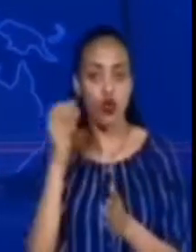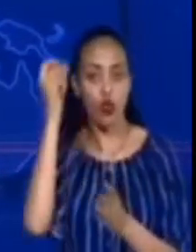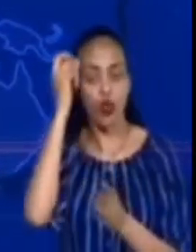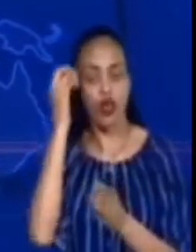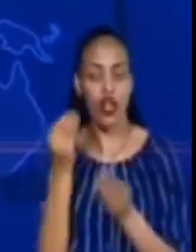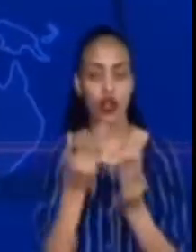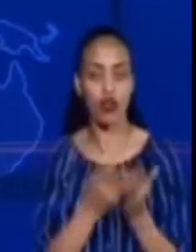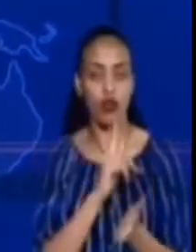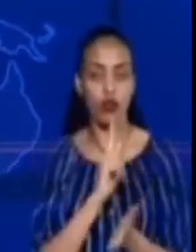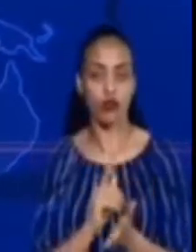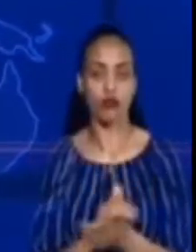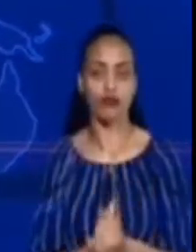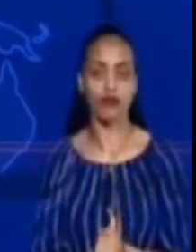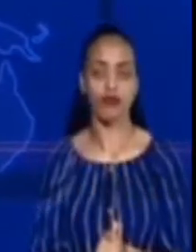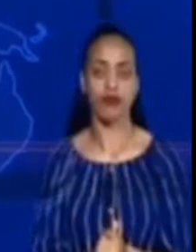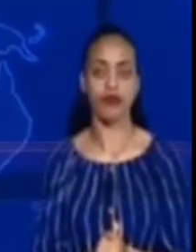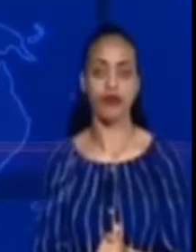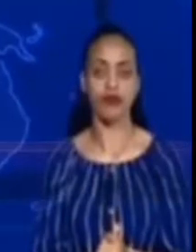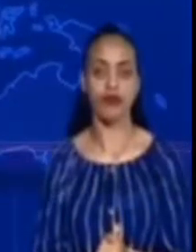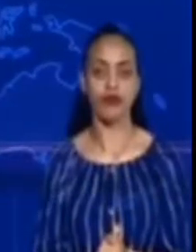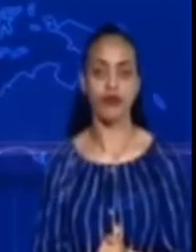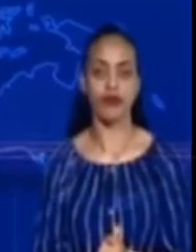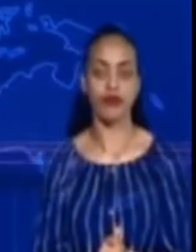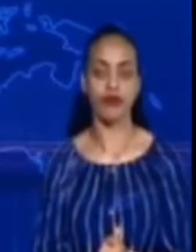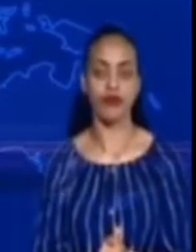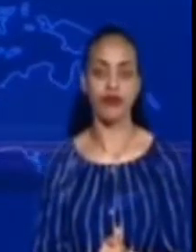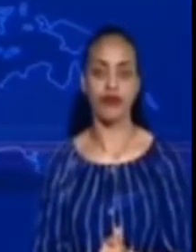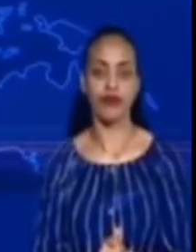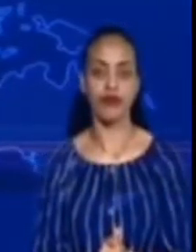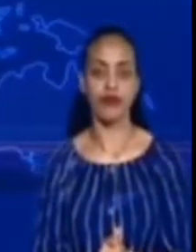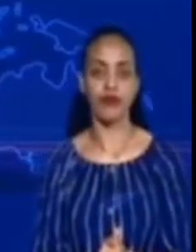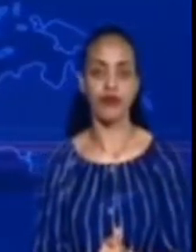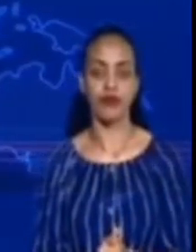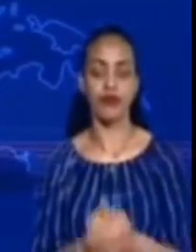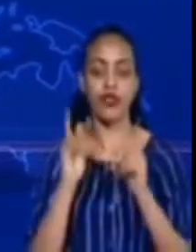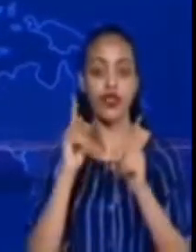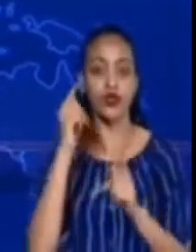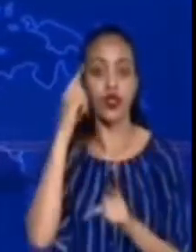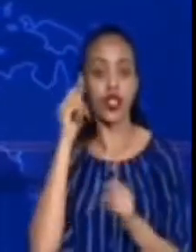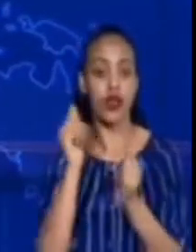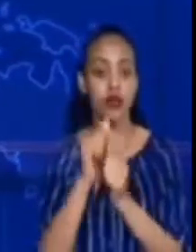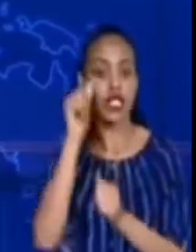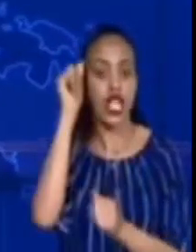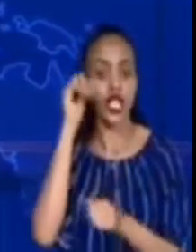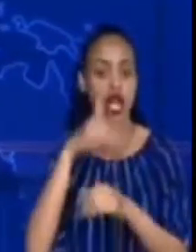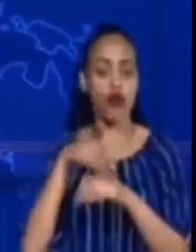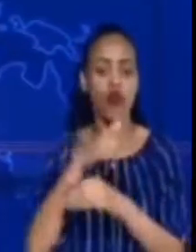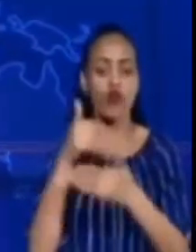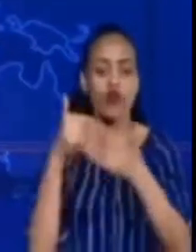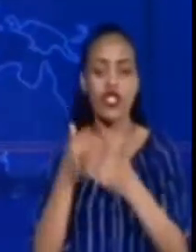ዛሬ ላይ ግን በሙስሊሞች ላይ ደባ በመስራት ሙስሊሞች ትምርት ቤቶቻቸው